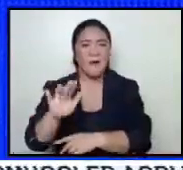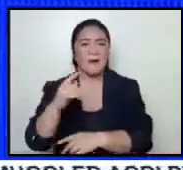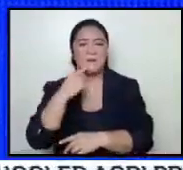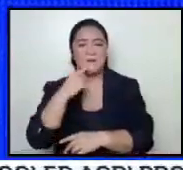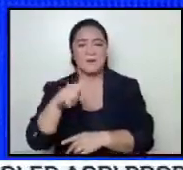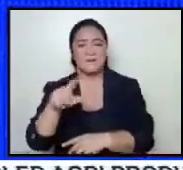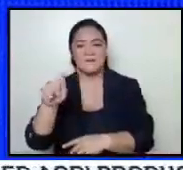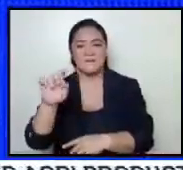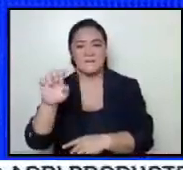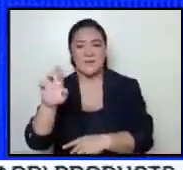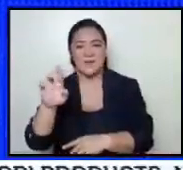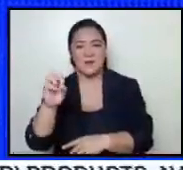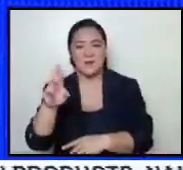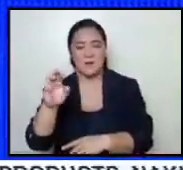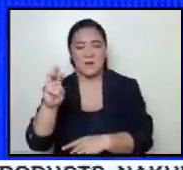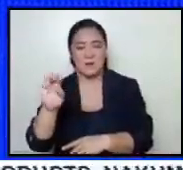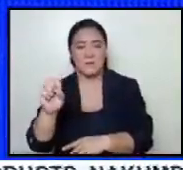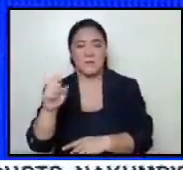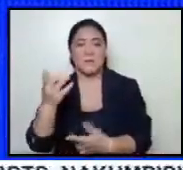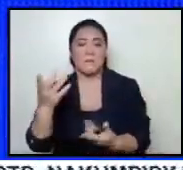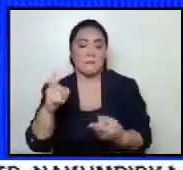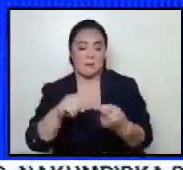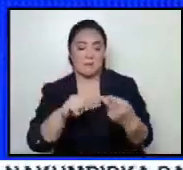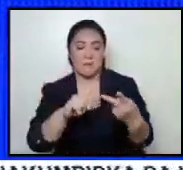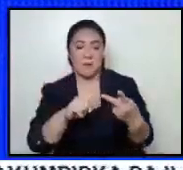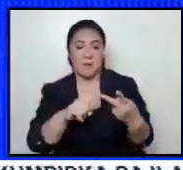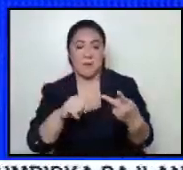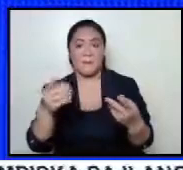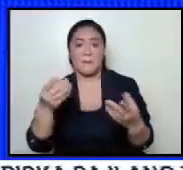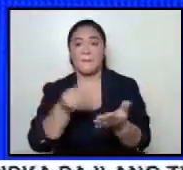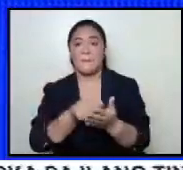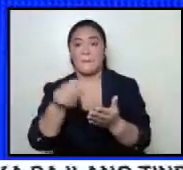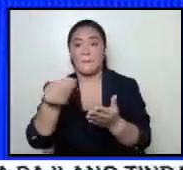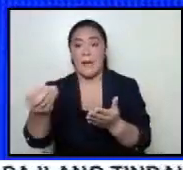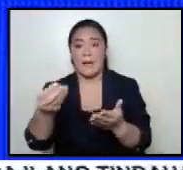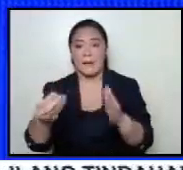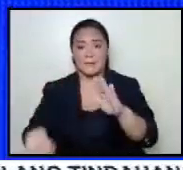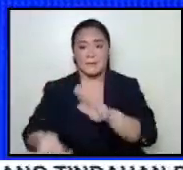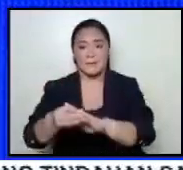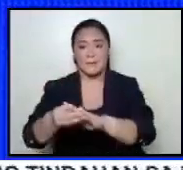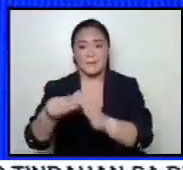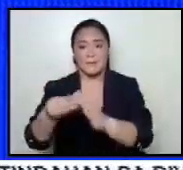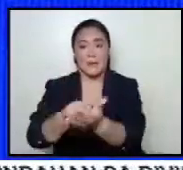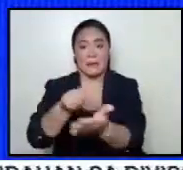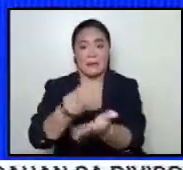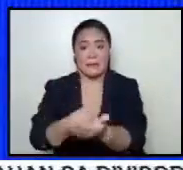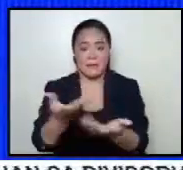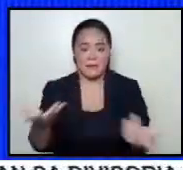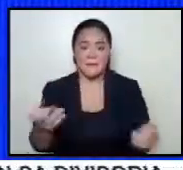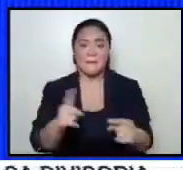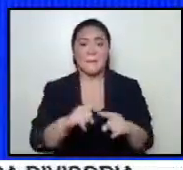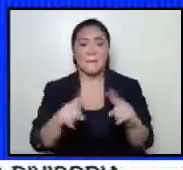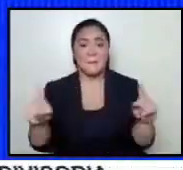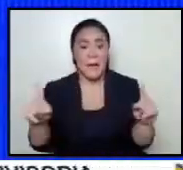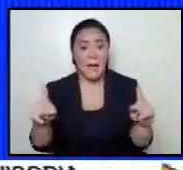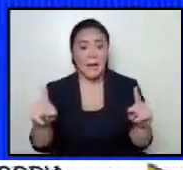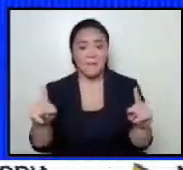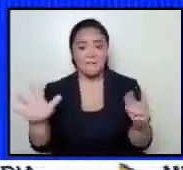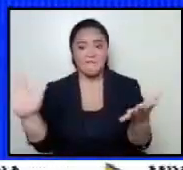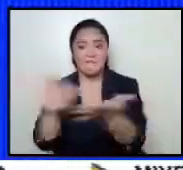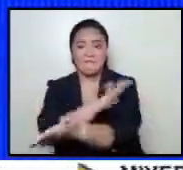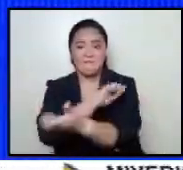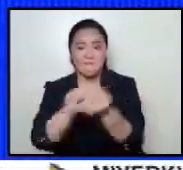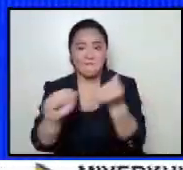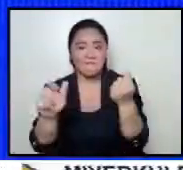vote buying, wala, hindi mo makontrol yan, pasahan yan ng sobre. O yung mag-terrorize ka, dadala ka ng guns,